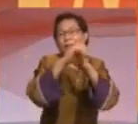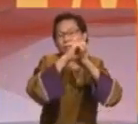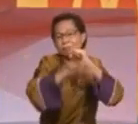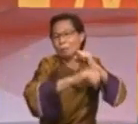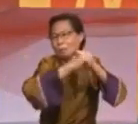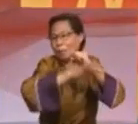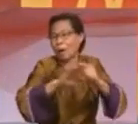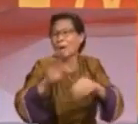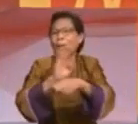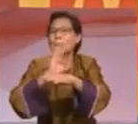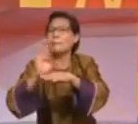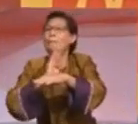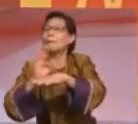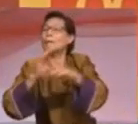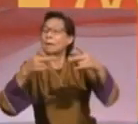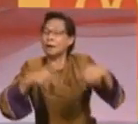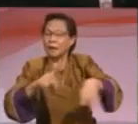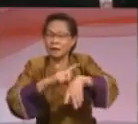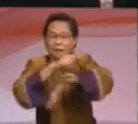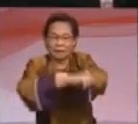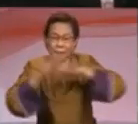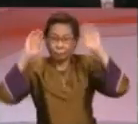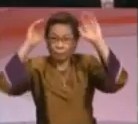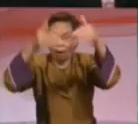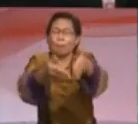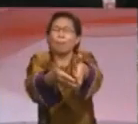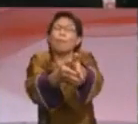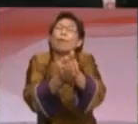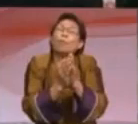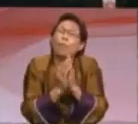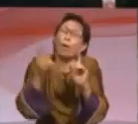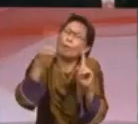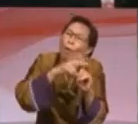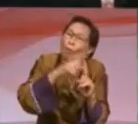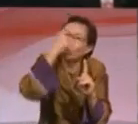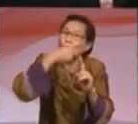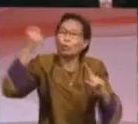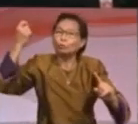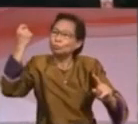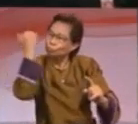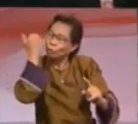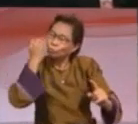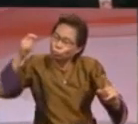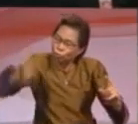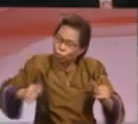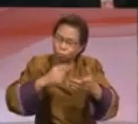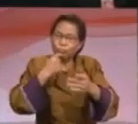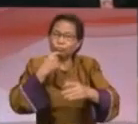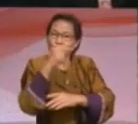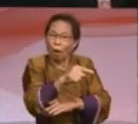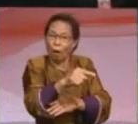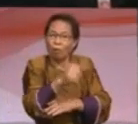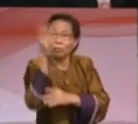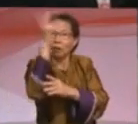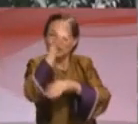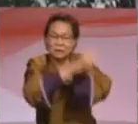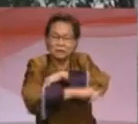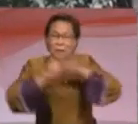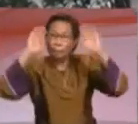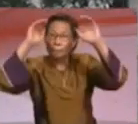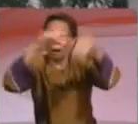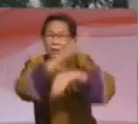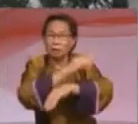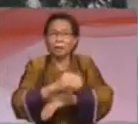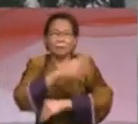di premis perniagaan di itu permohonan itu dibuat bagi tujuan untuk tidak mahkamah menyemak semoga arahnya dikeluarkan kerajaan negeri